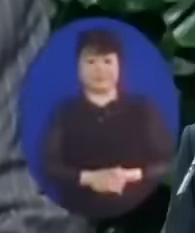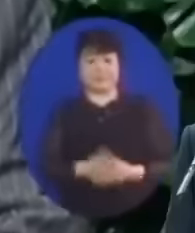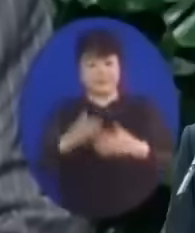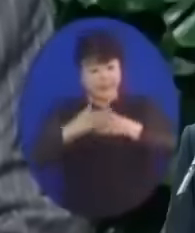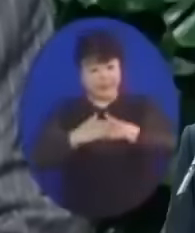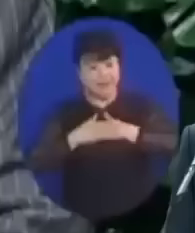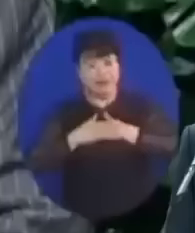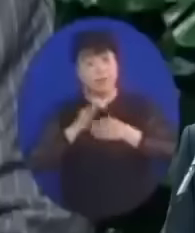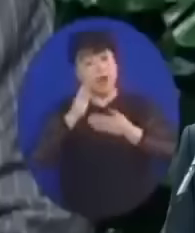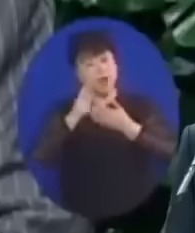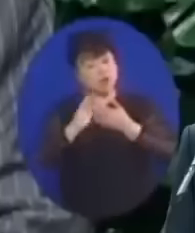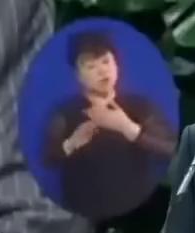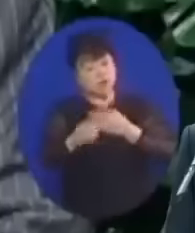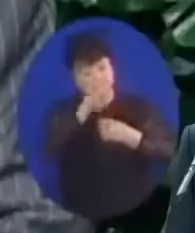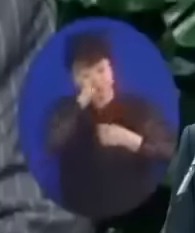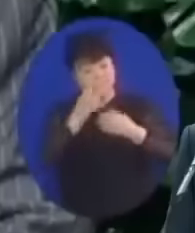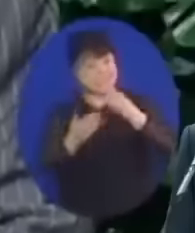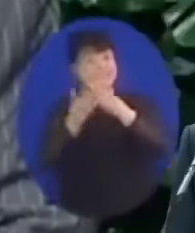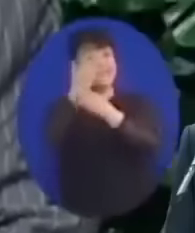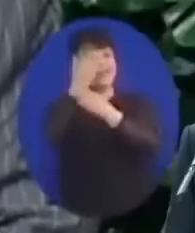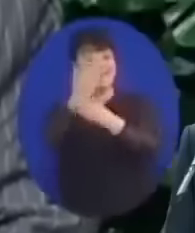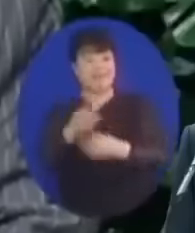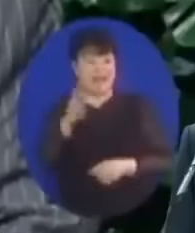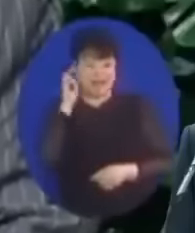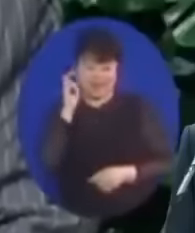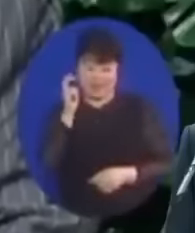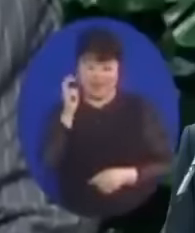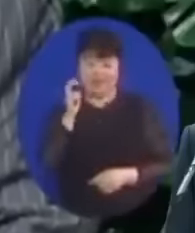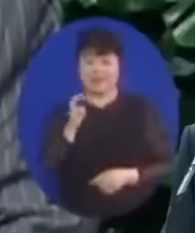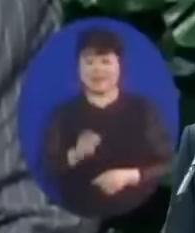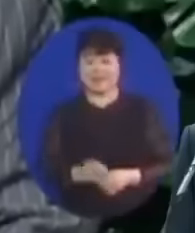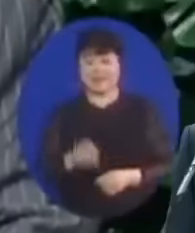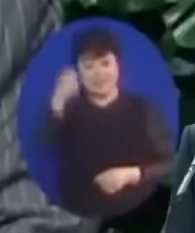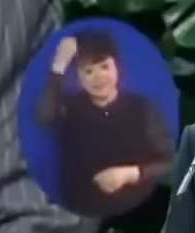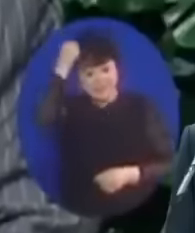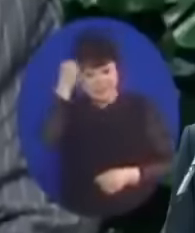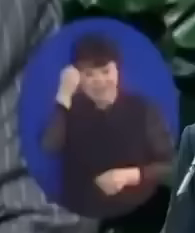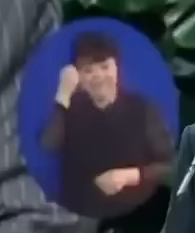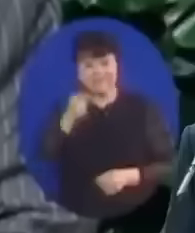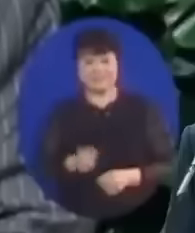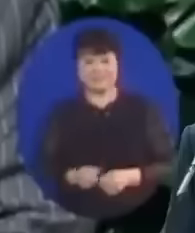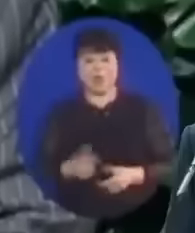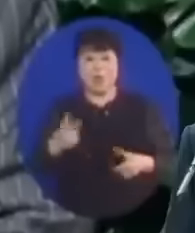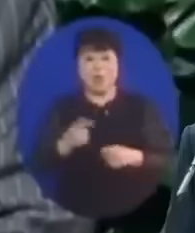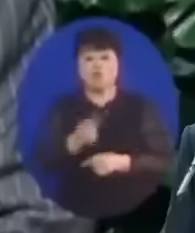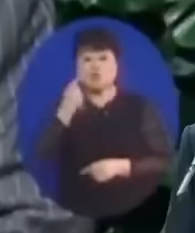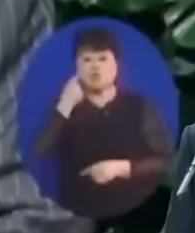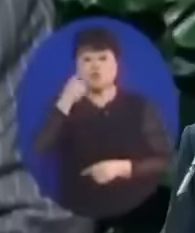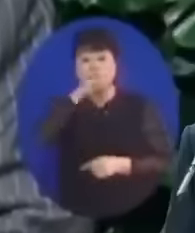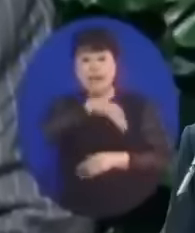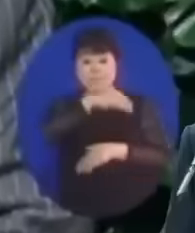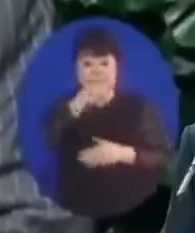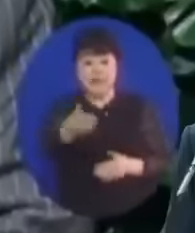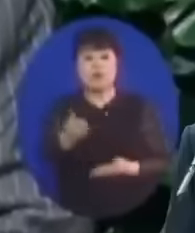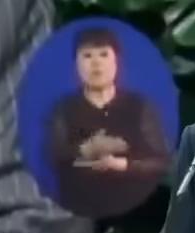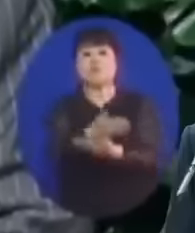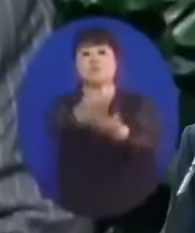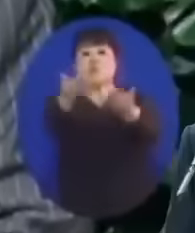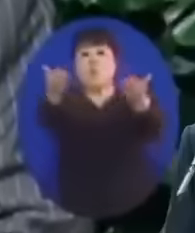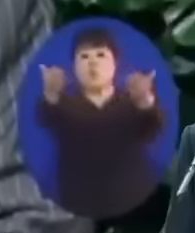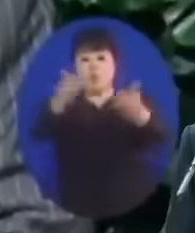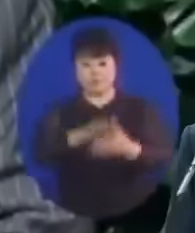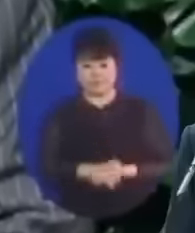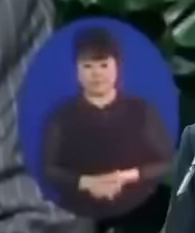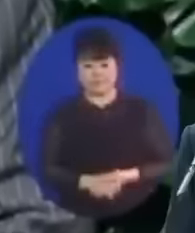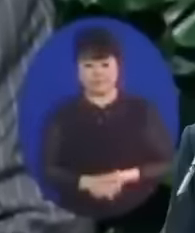내게 얼마 안 있으면 좋은 일이 다가오겠구나, 그것을 꼭 기억하십시오. 원수의 목전에서 내게